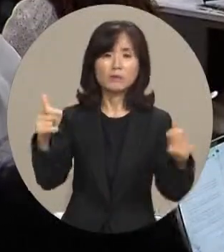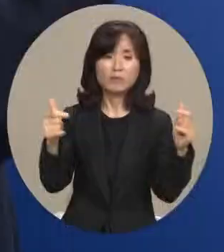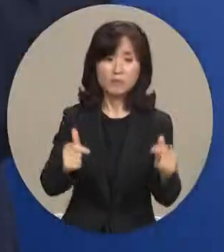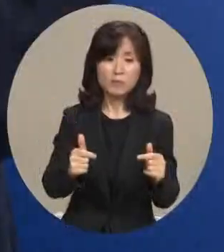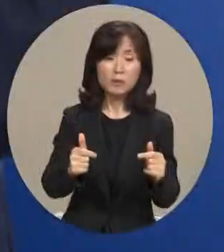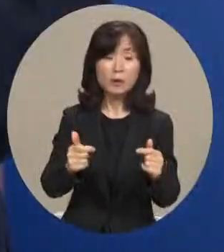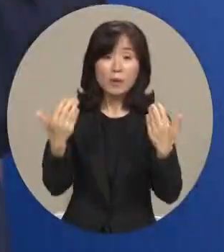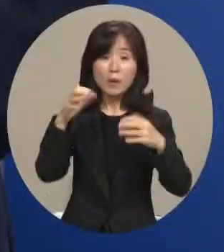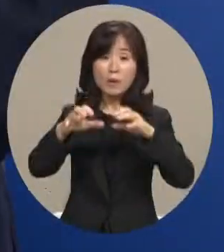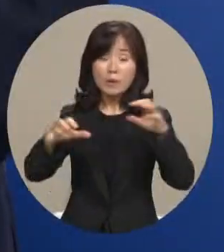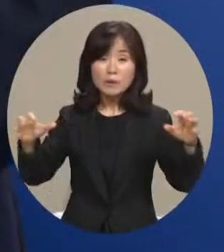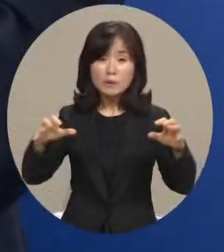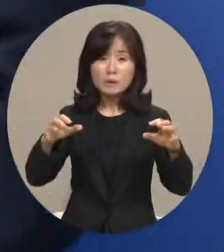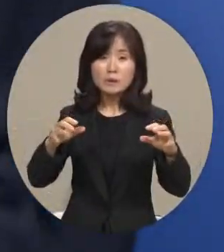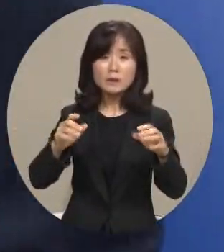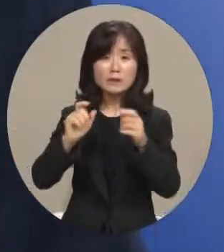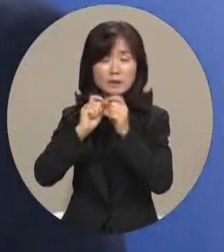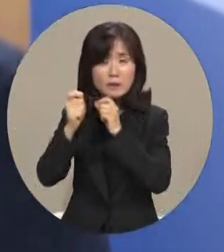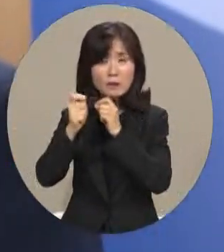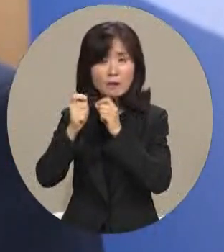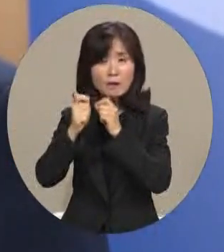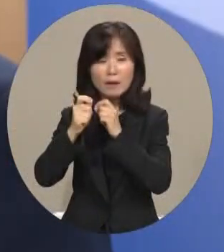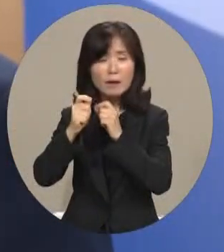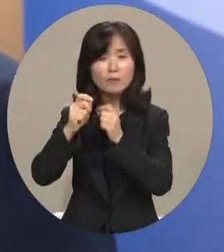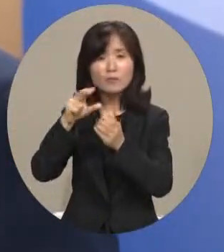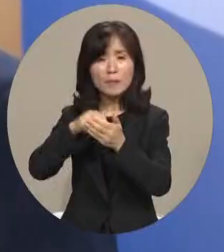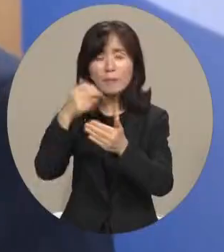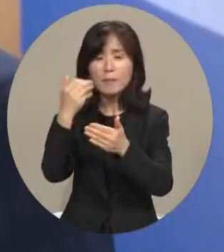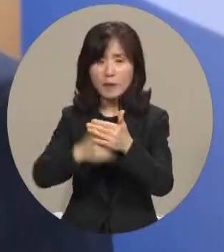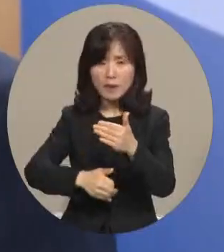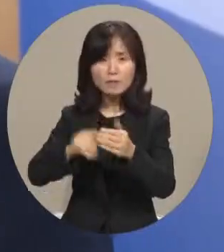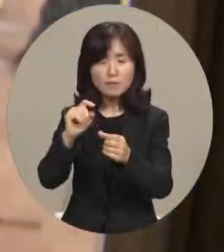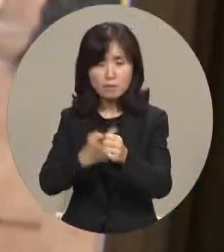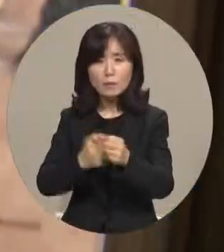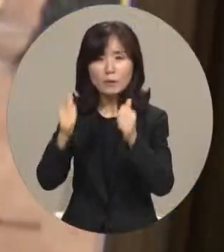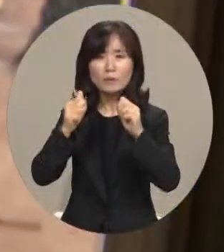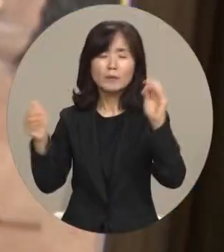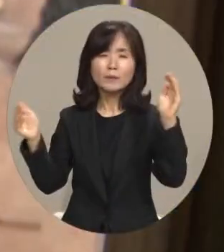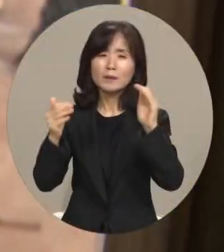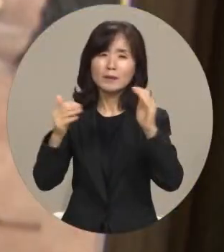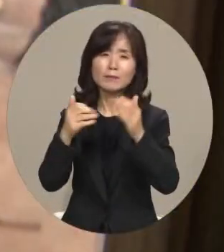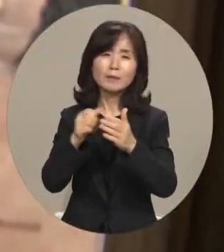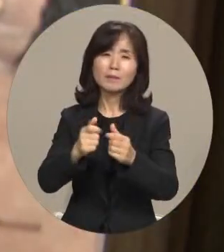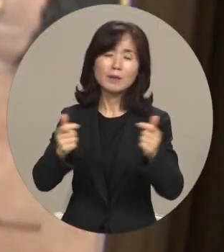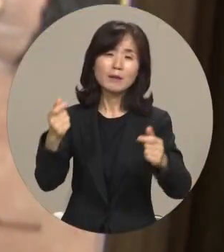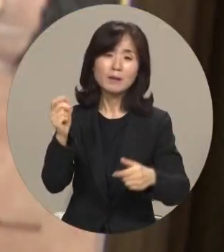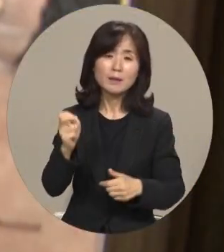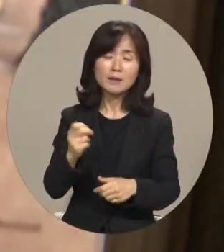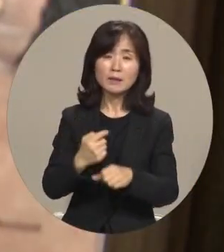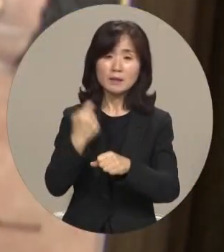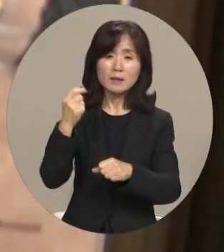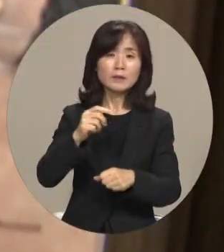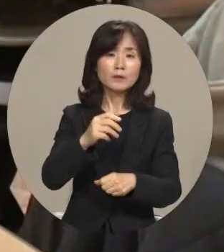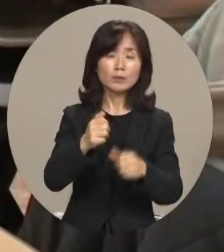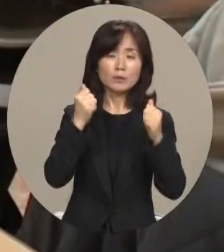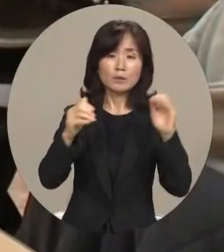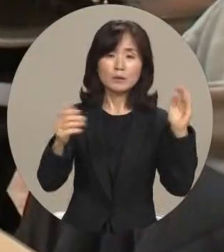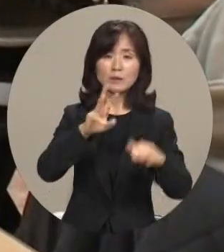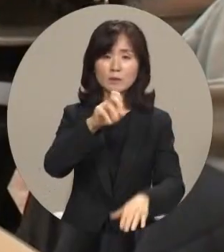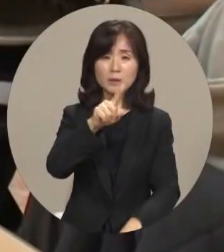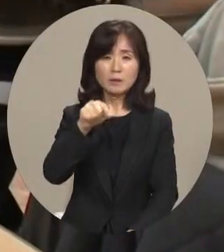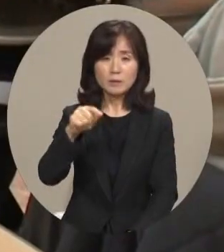배제방침이 졸업생 증가에 영향을 준 걸로 보고 있습니다 지난해 수능은 졸업생이 30일.1%를 기록해